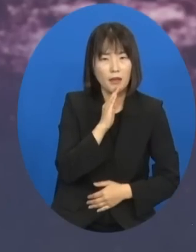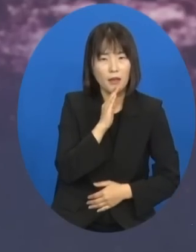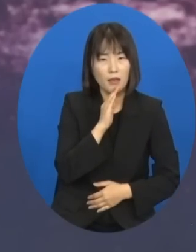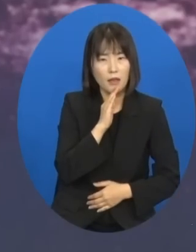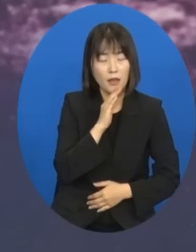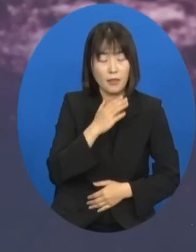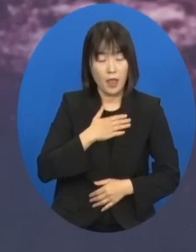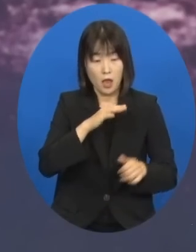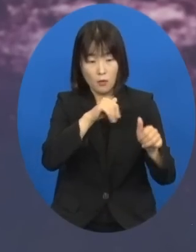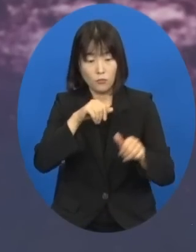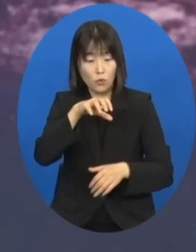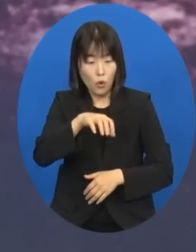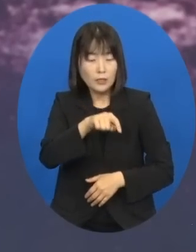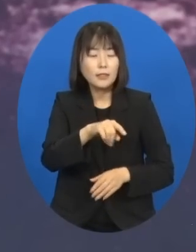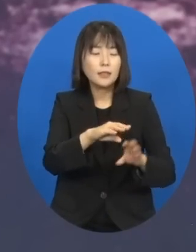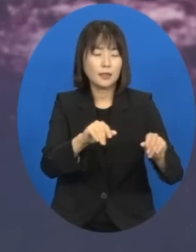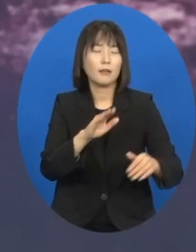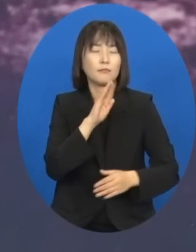땅이야 라고 말씀하시는 거예요.